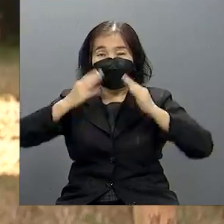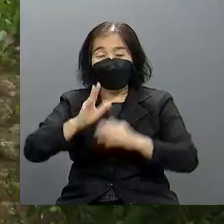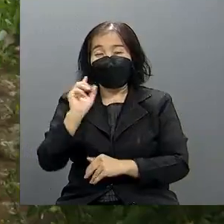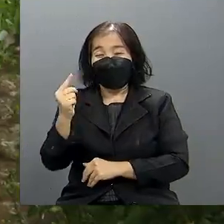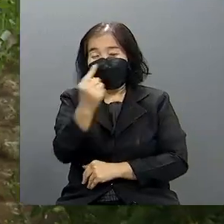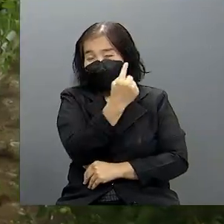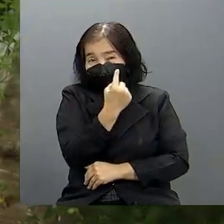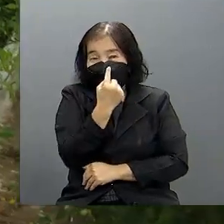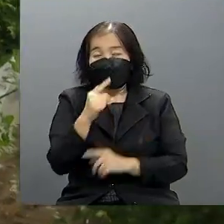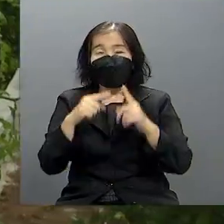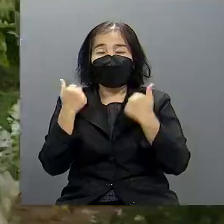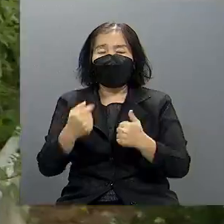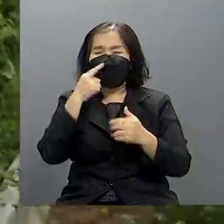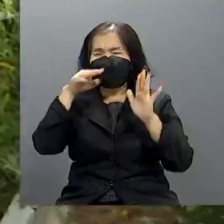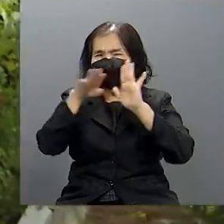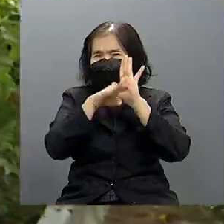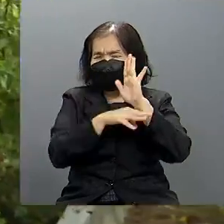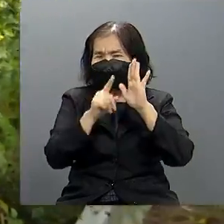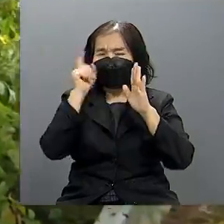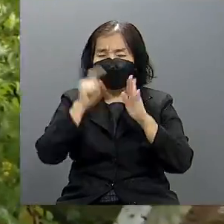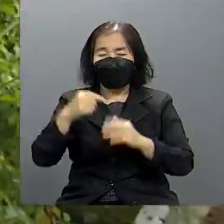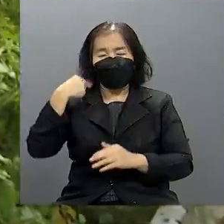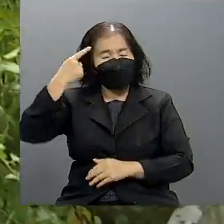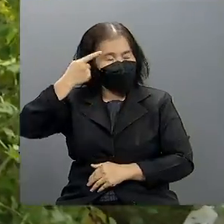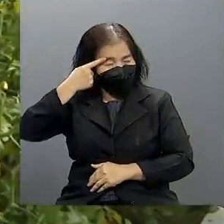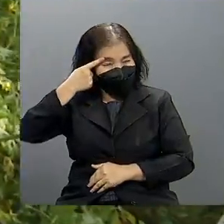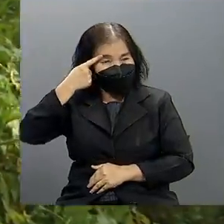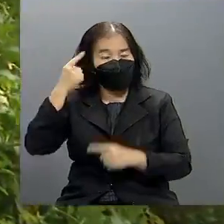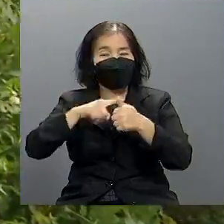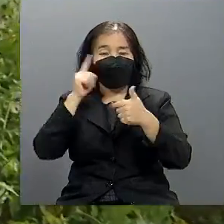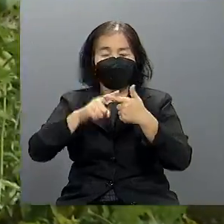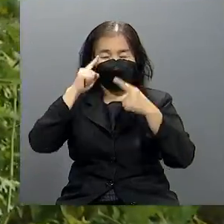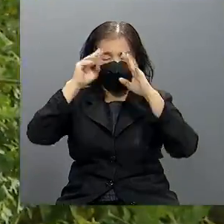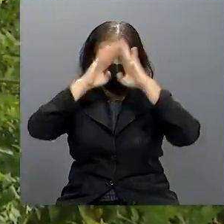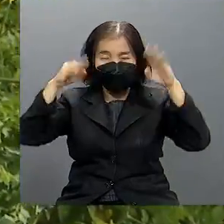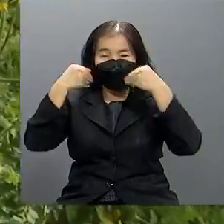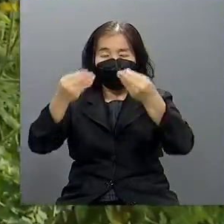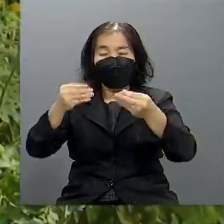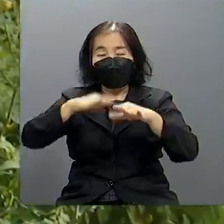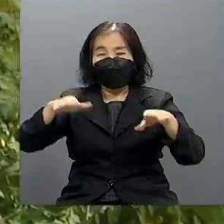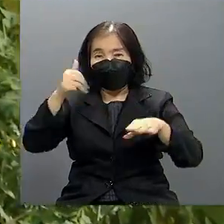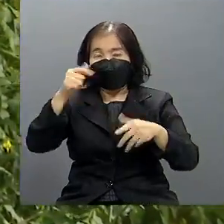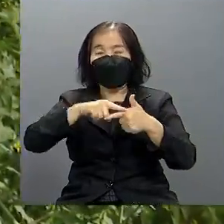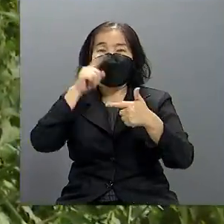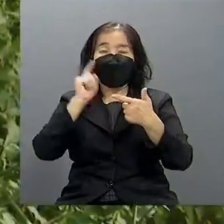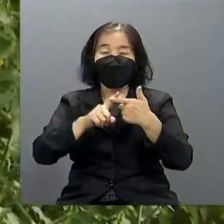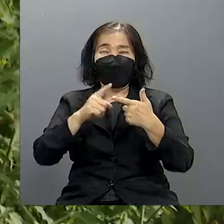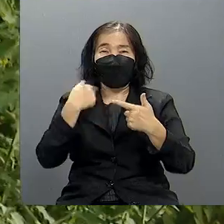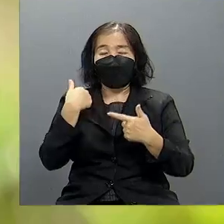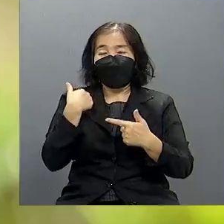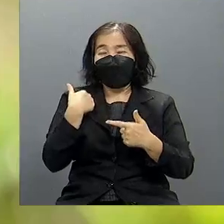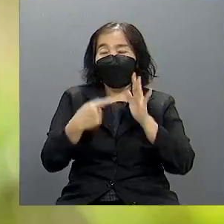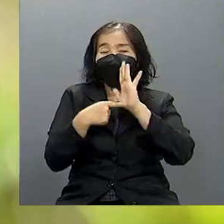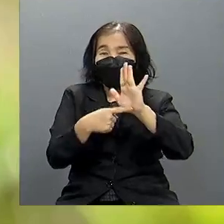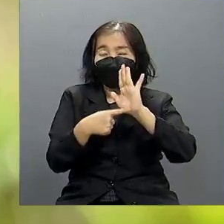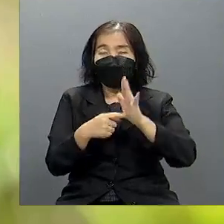หม่คือคุณต้องมีแปลงเรียนรู้คุณต้องมีทักษะการเรียนรู้แล้วก็อย่างของน้องบีทหรือเจ้าของ SP Farm Stay เนี่ยเ